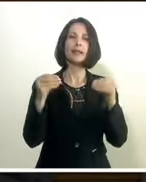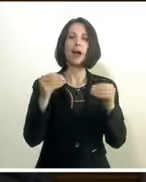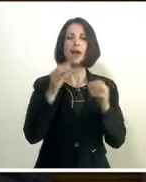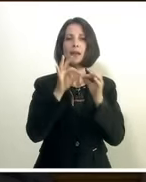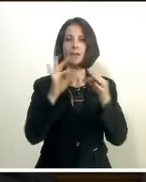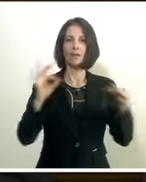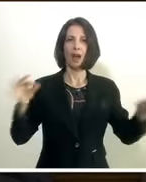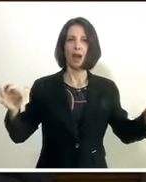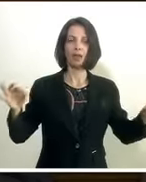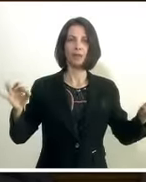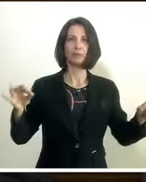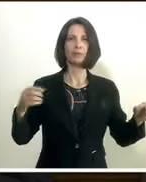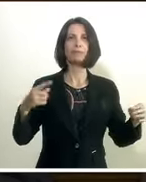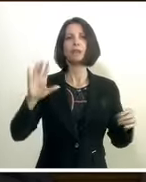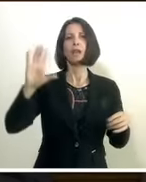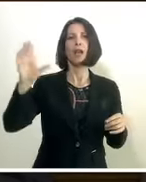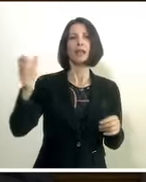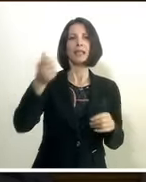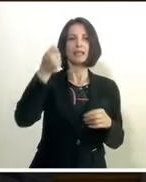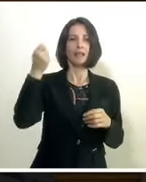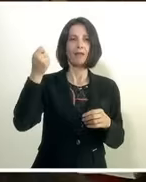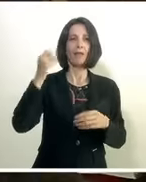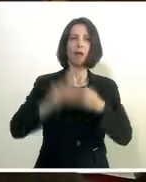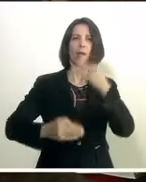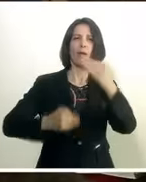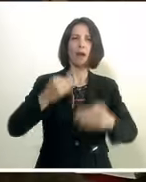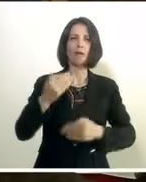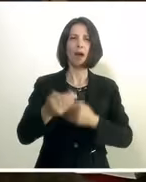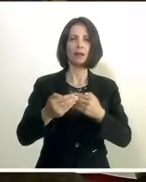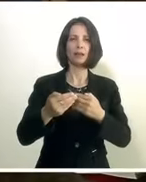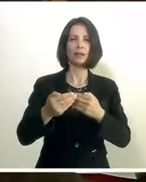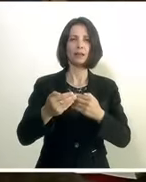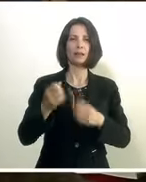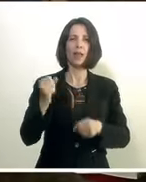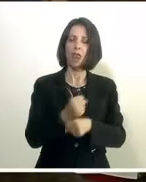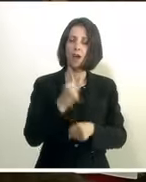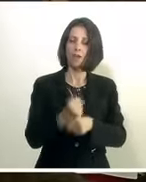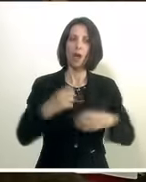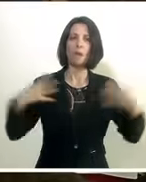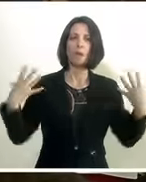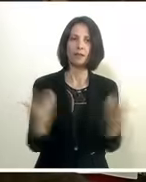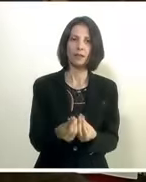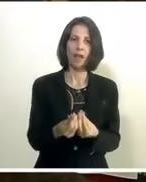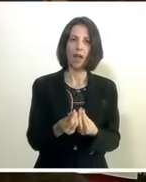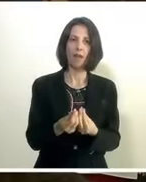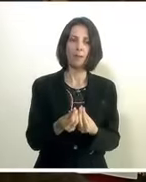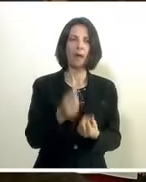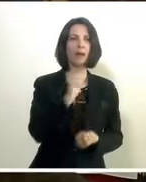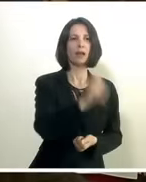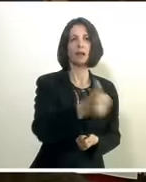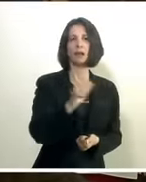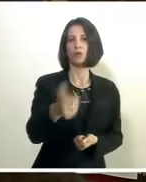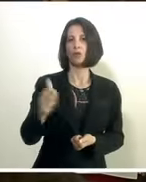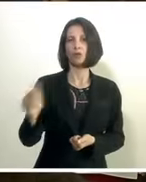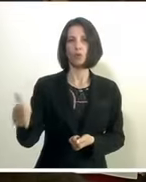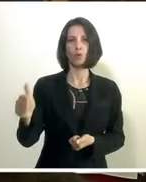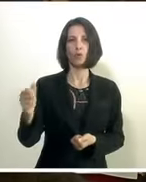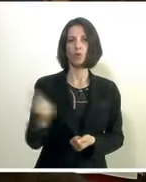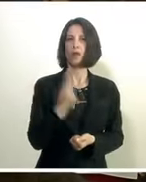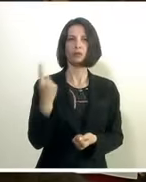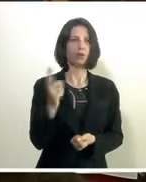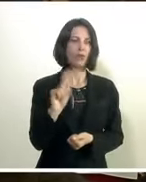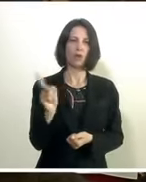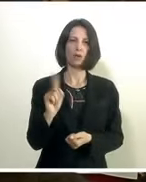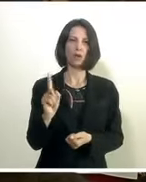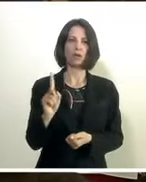avanti se si agisce insieme non solo uno per uno oggi anche nel mondo delluniversità della ricerca dobbiamo imparare ad